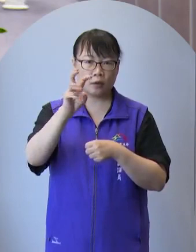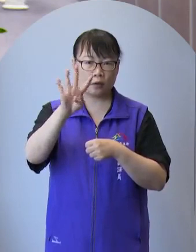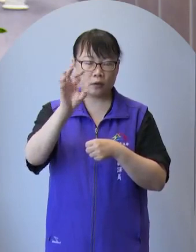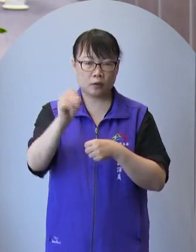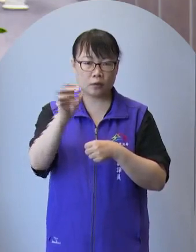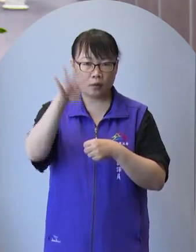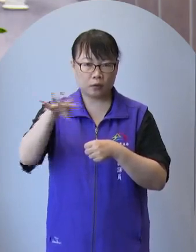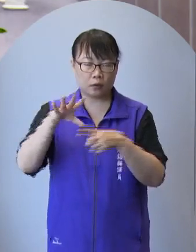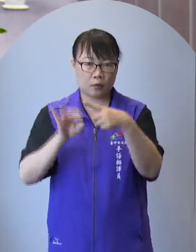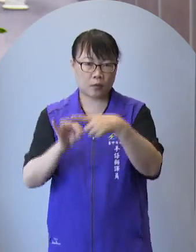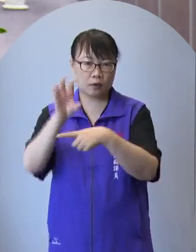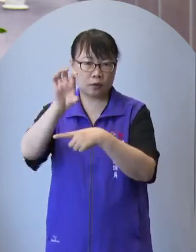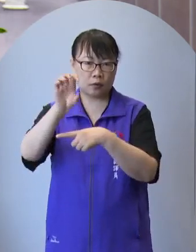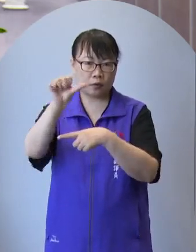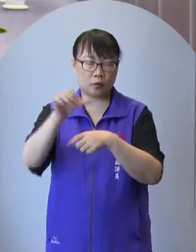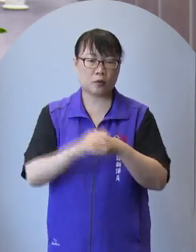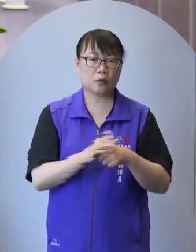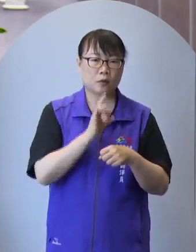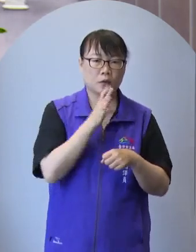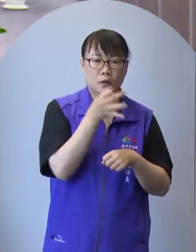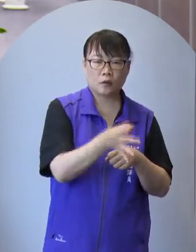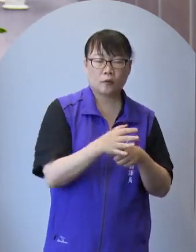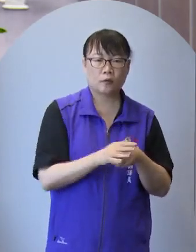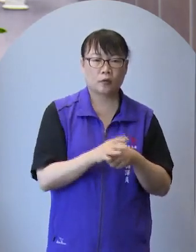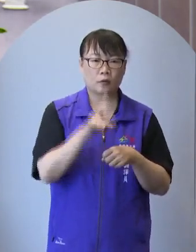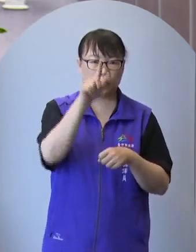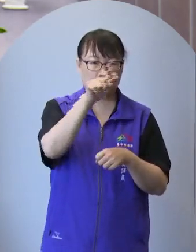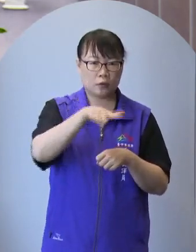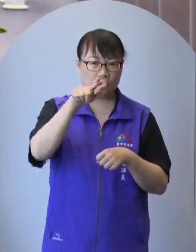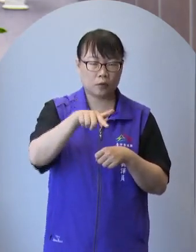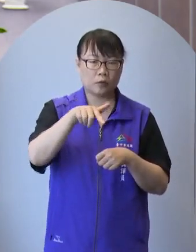13亿2224万4千元，比例95%；本府配合款